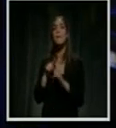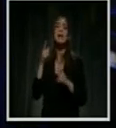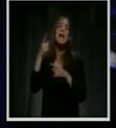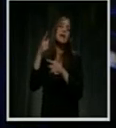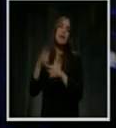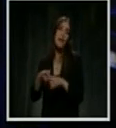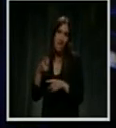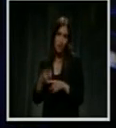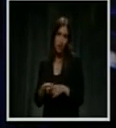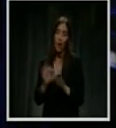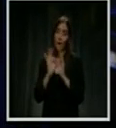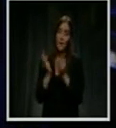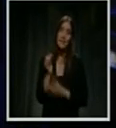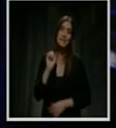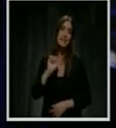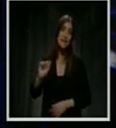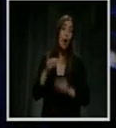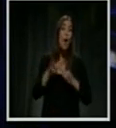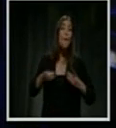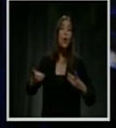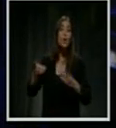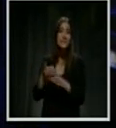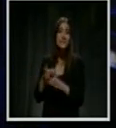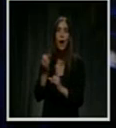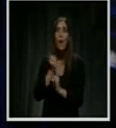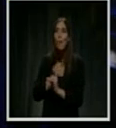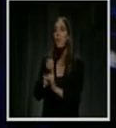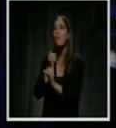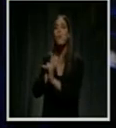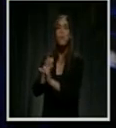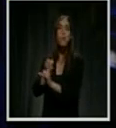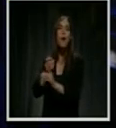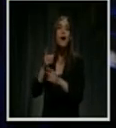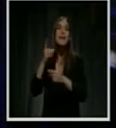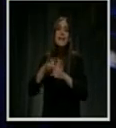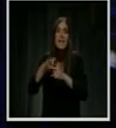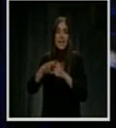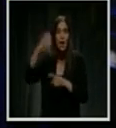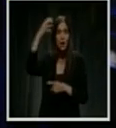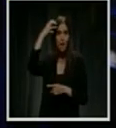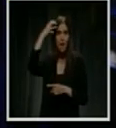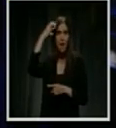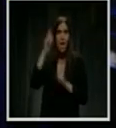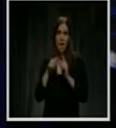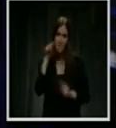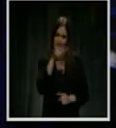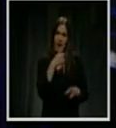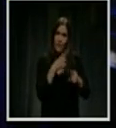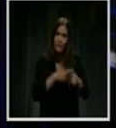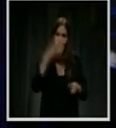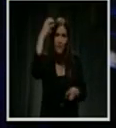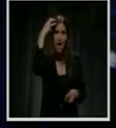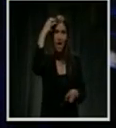politika li tifforma parti minna, tappoġġja gvern Grek illi nstab ħati illi huwa ndagat